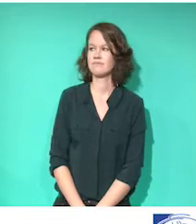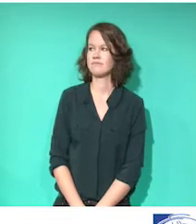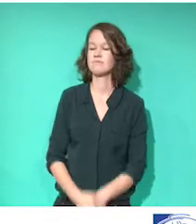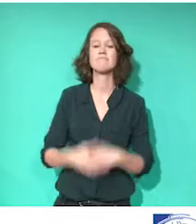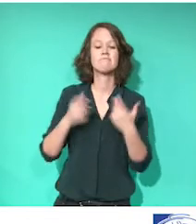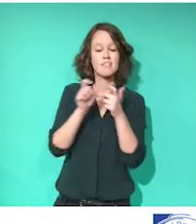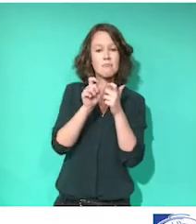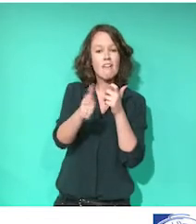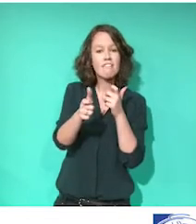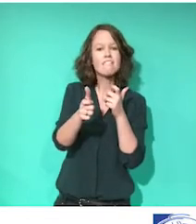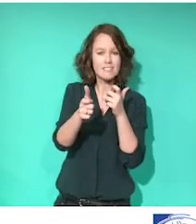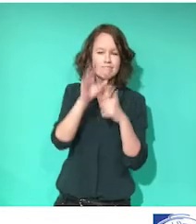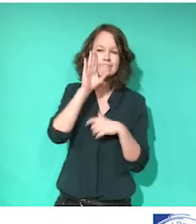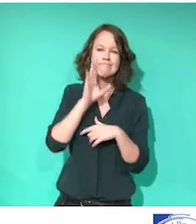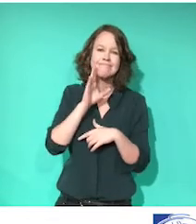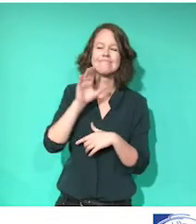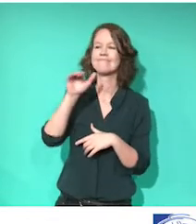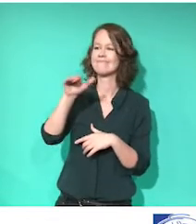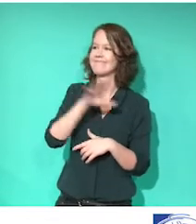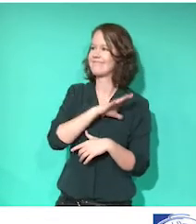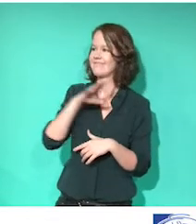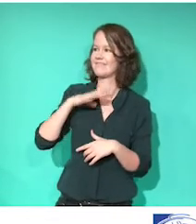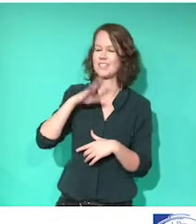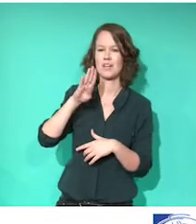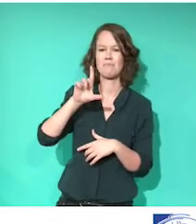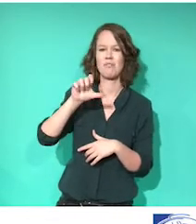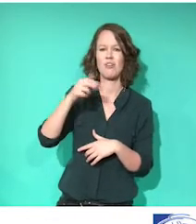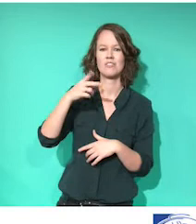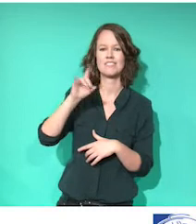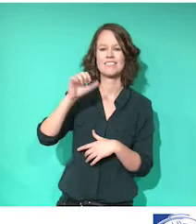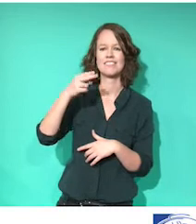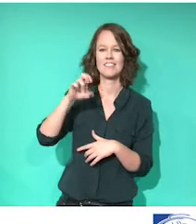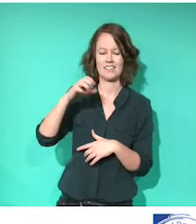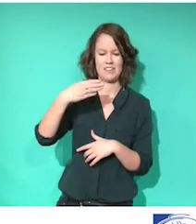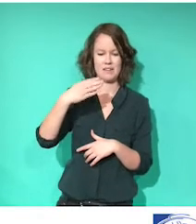Pour poursuivre, je vais appeler Blandine Métayer, que vous avez vue en pleine action